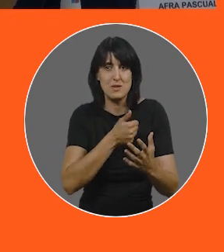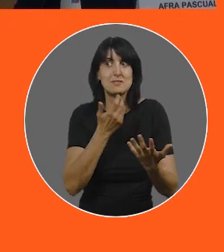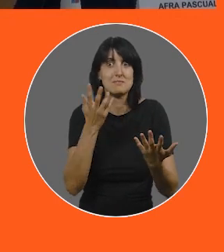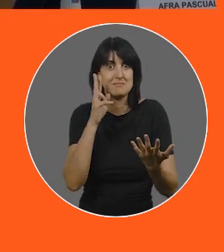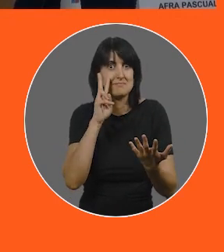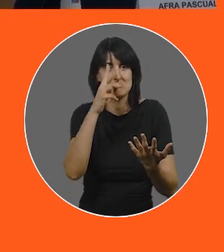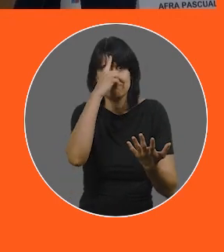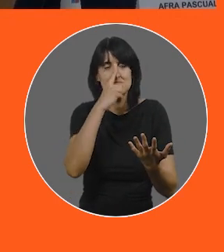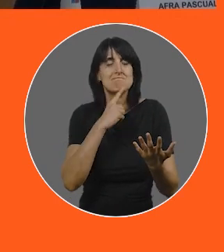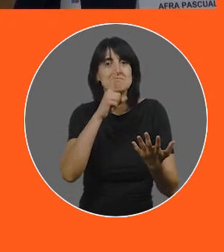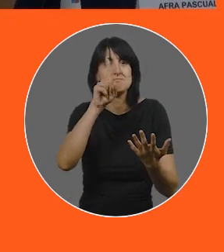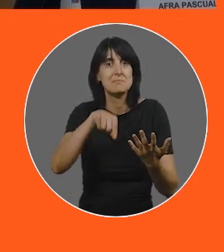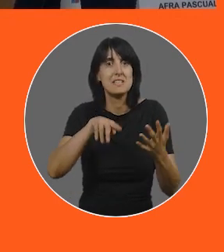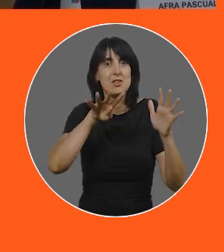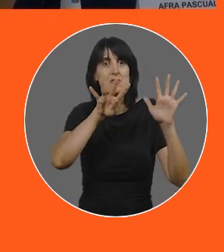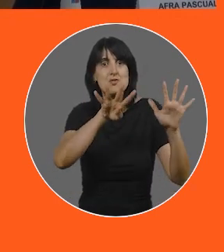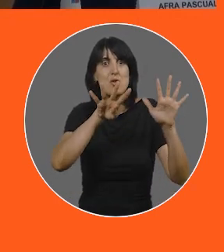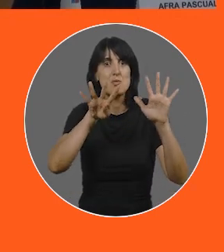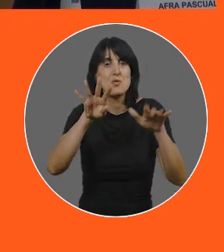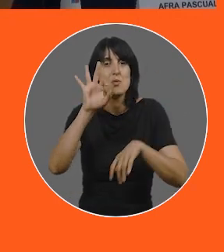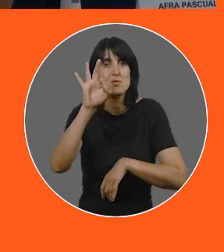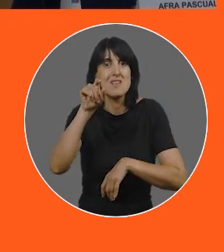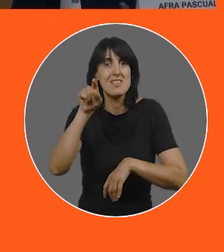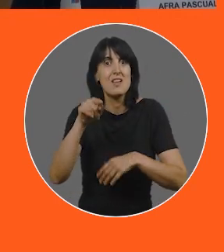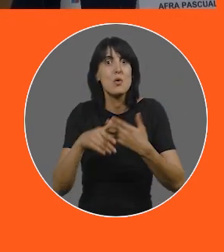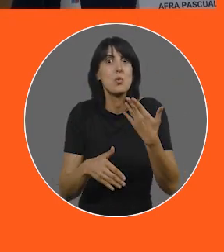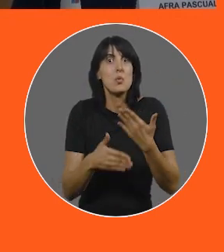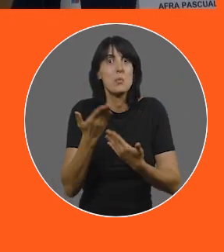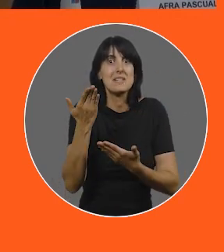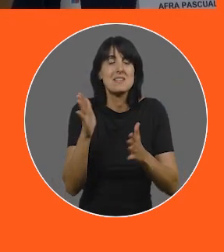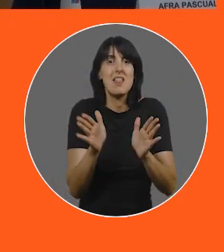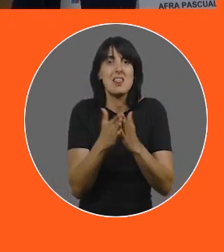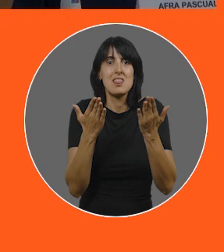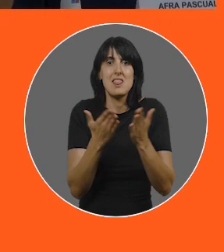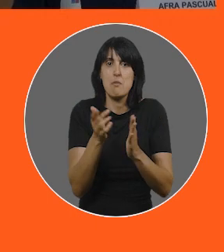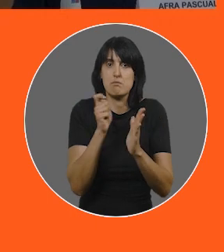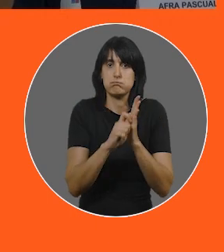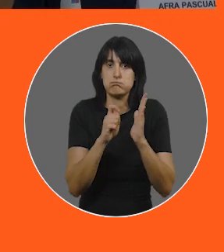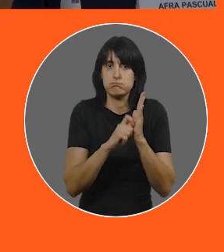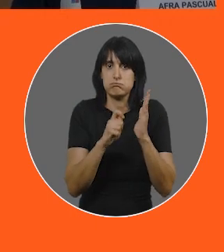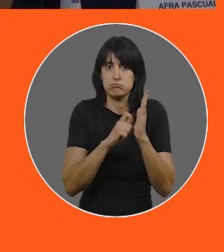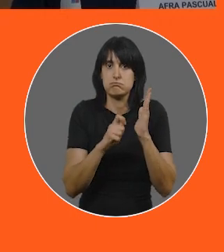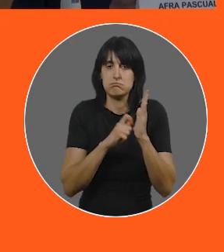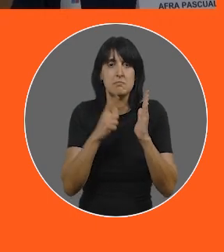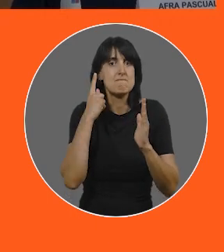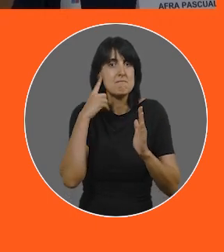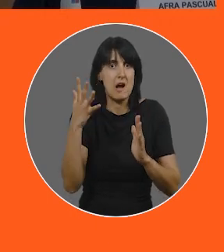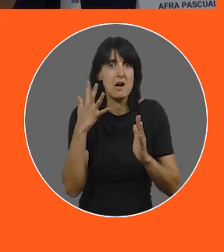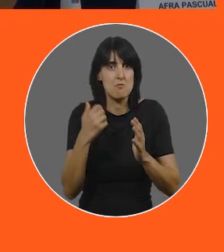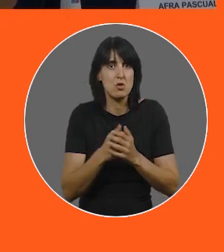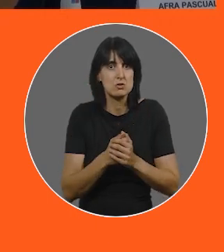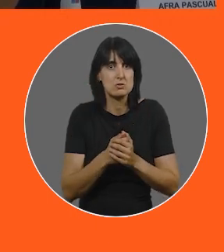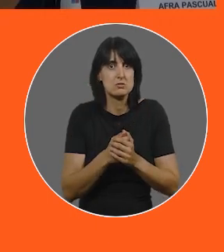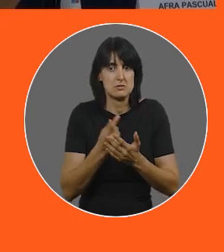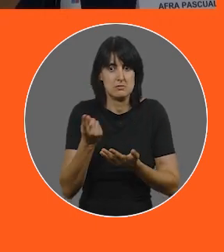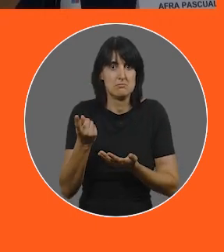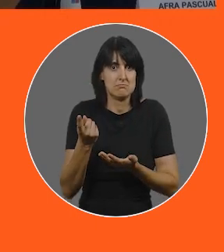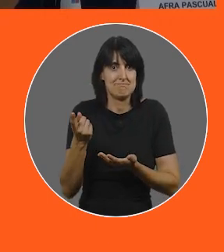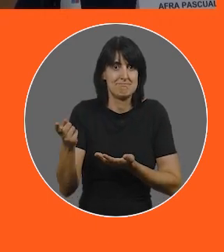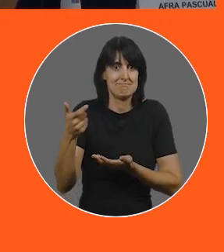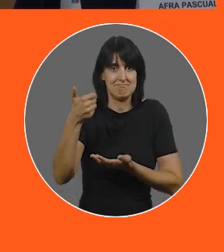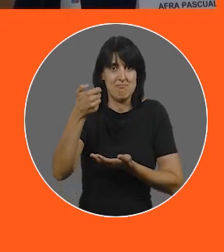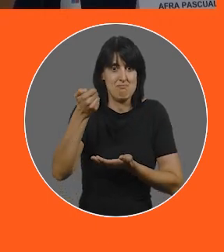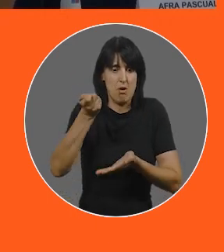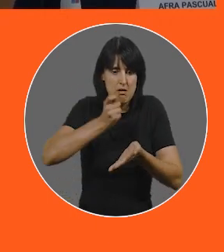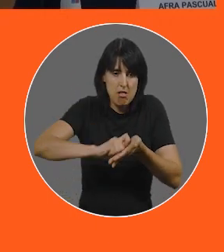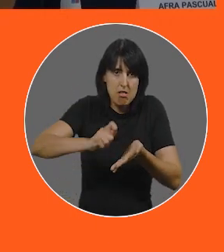aquesta imatge perquè l'any 1990 va ser quan va començar a escriure els seus llibres més coneguts i, evidentment, era molt difícil que pogués